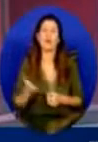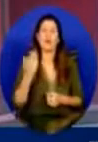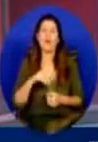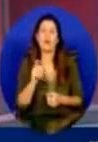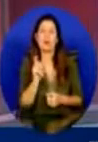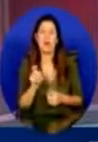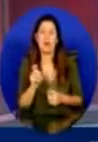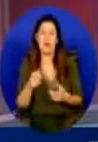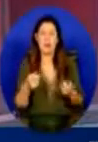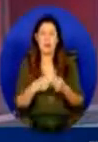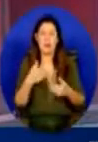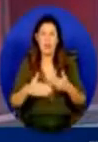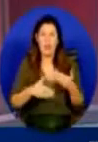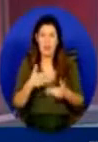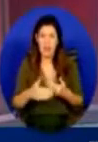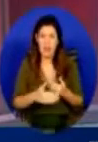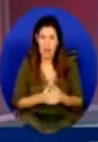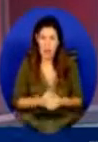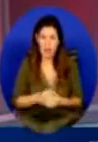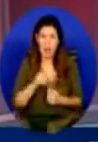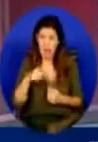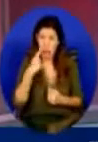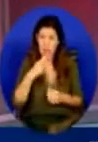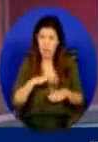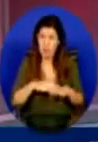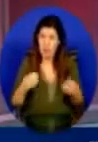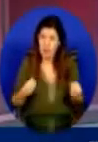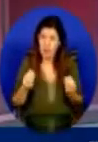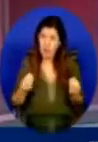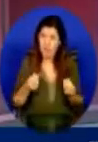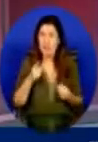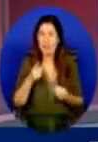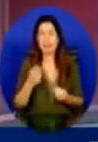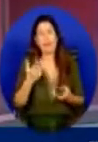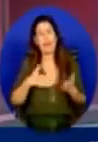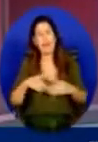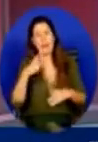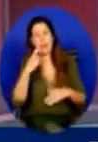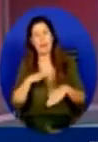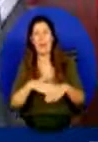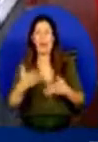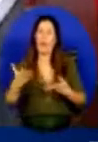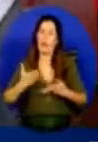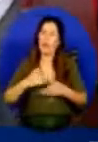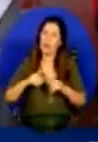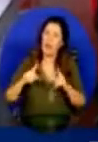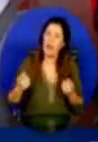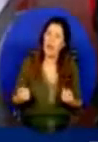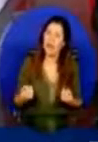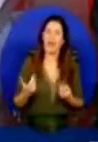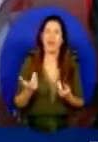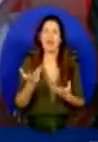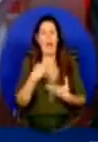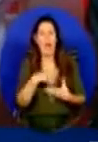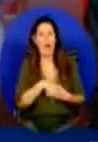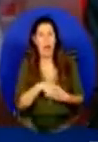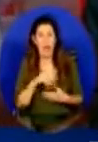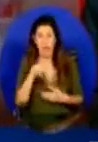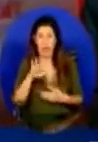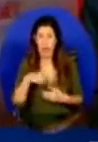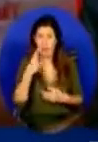אתם מדברים על הדברים, כלומר, זה מאוד נחמד לדבר על סובלנות והכלה, אבל גם מדברים על קונפליקטים ועל... בוודאי. עצם